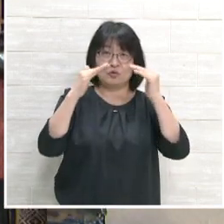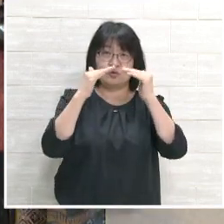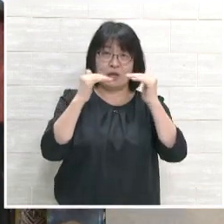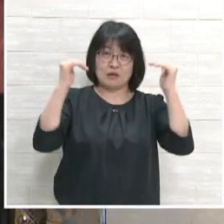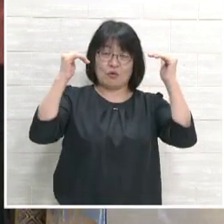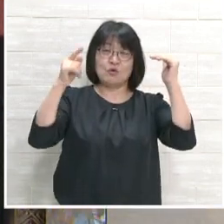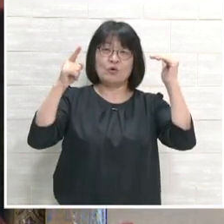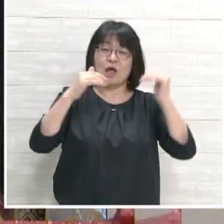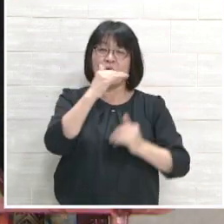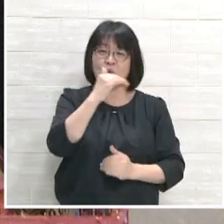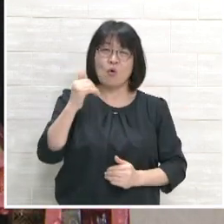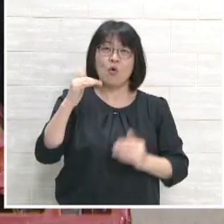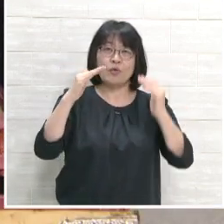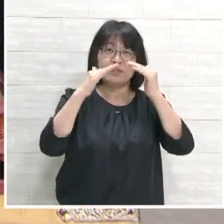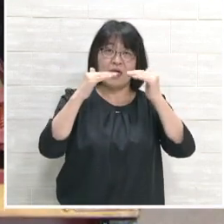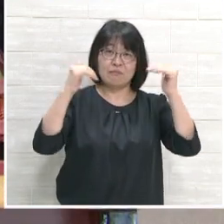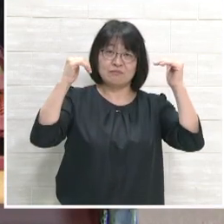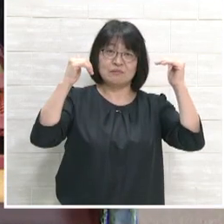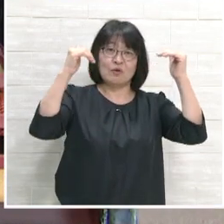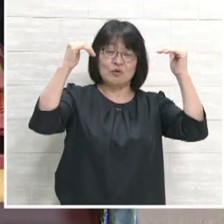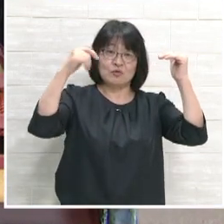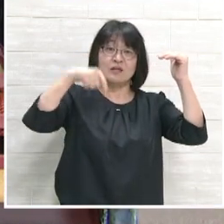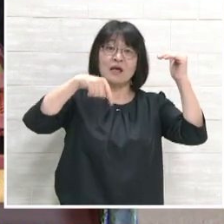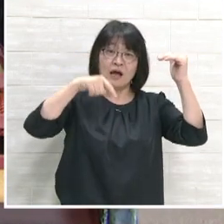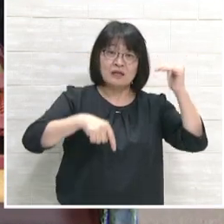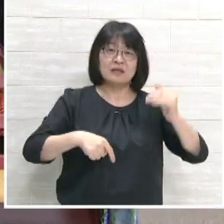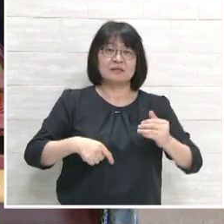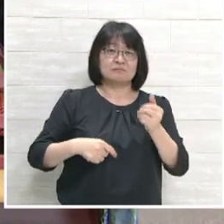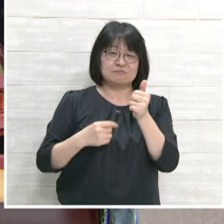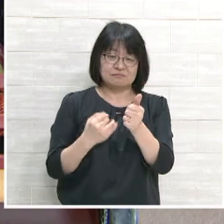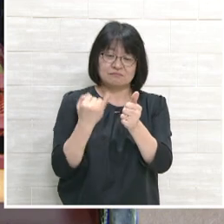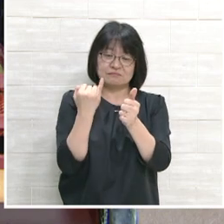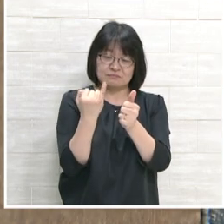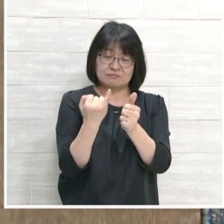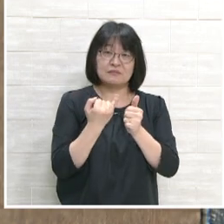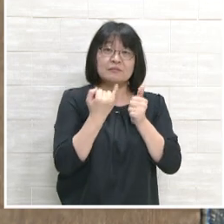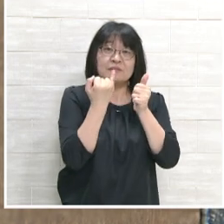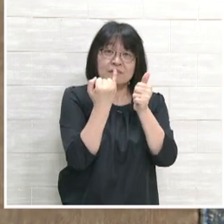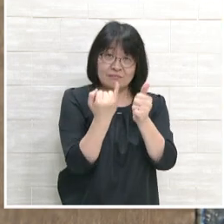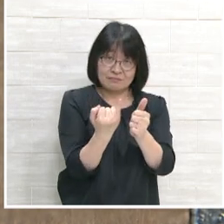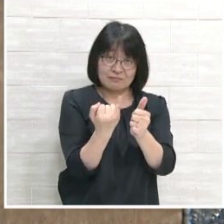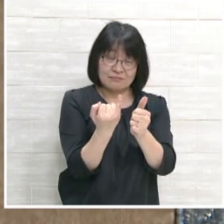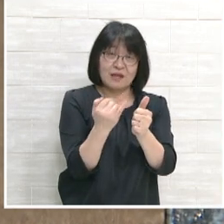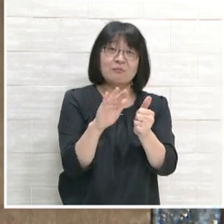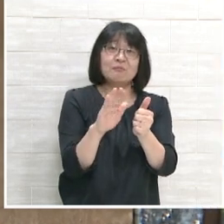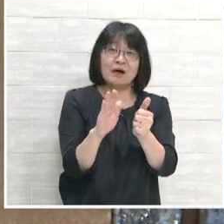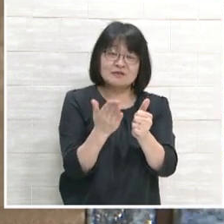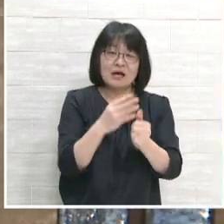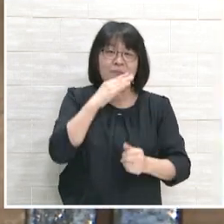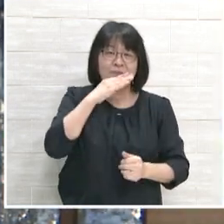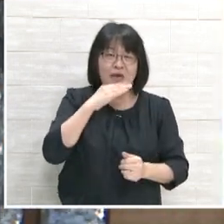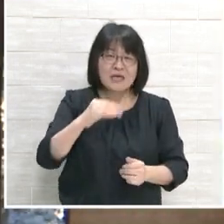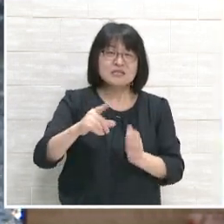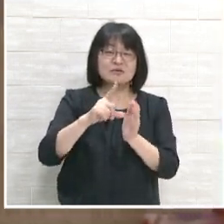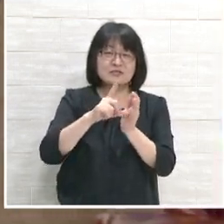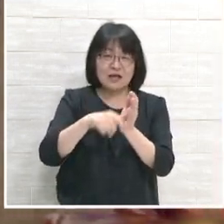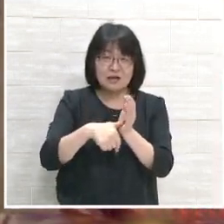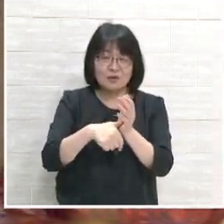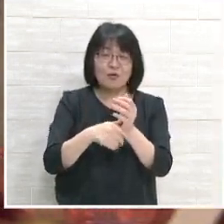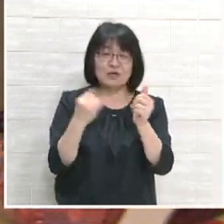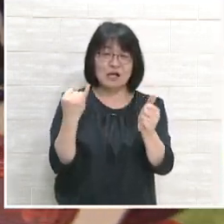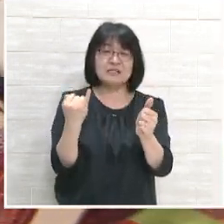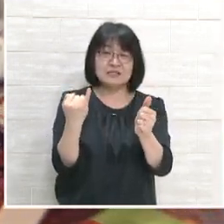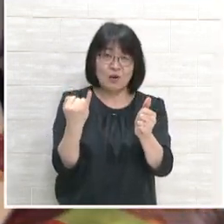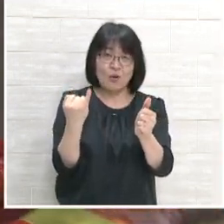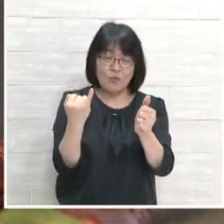呼ばれる建物の中に尾びなと目びなが並んでいますが、明治時代のひな人形は飾